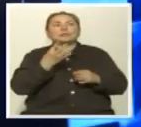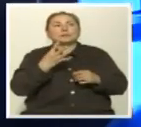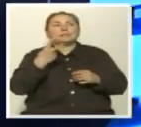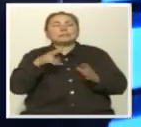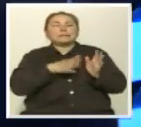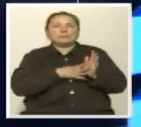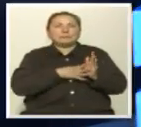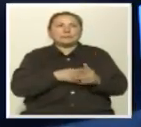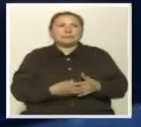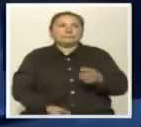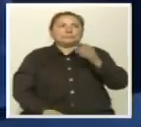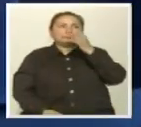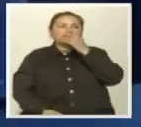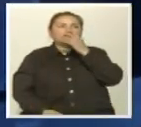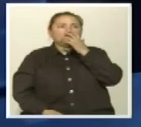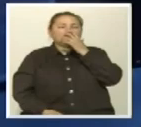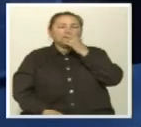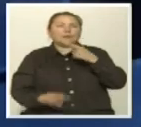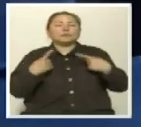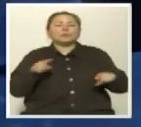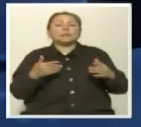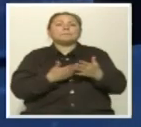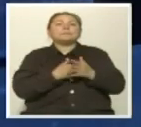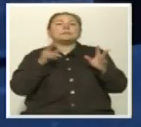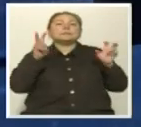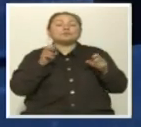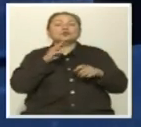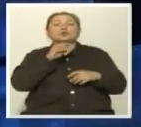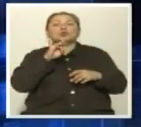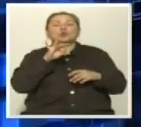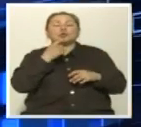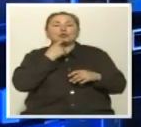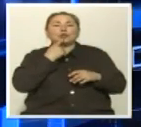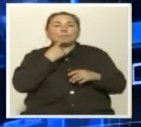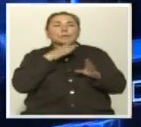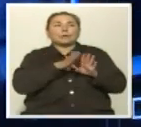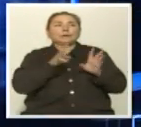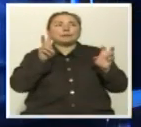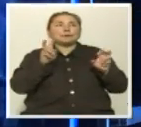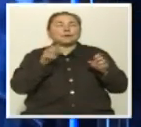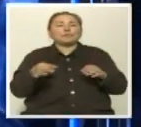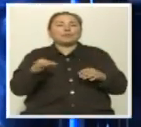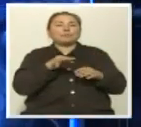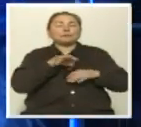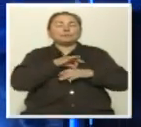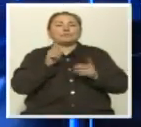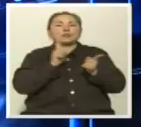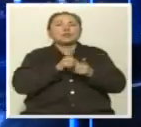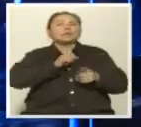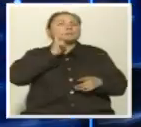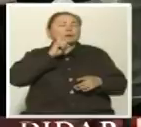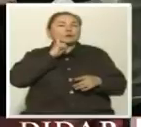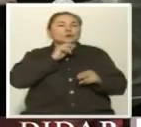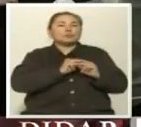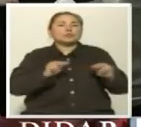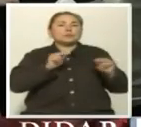29 другим темам журтун телер по таким названием в регионе прошла встреча с молодежью